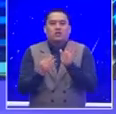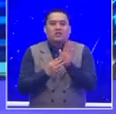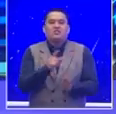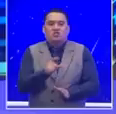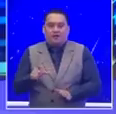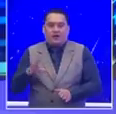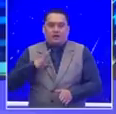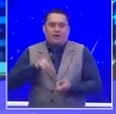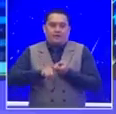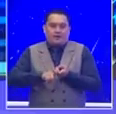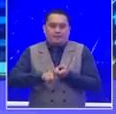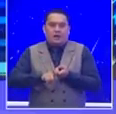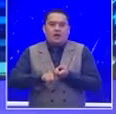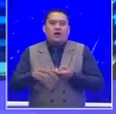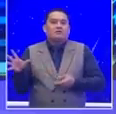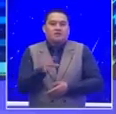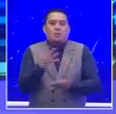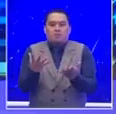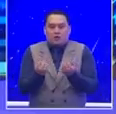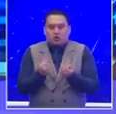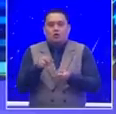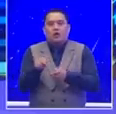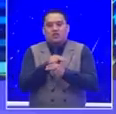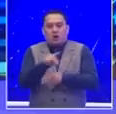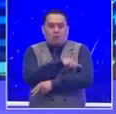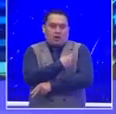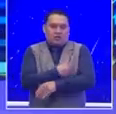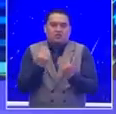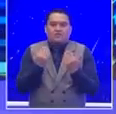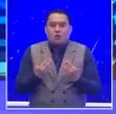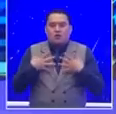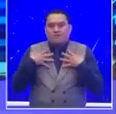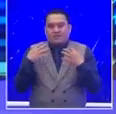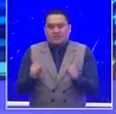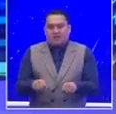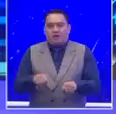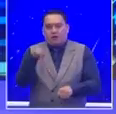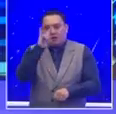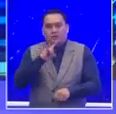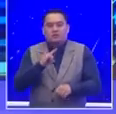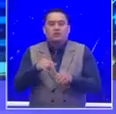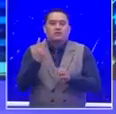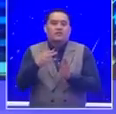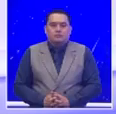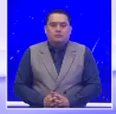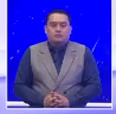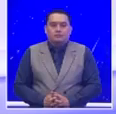области болеют 9 человек. Все они получают лечение в больницах. На сегодня выздоровели 29 казахстанцев.